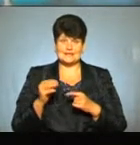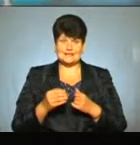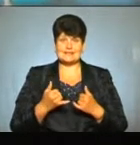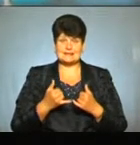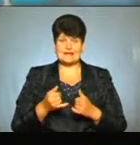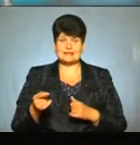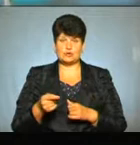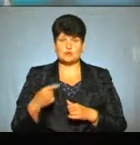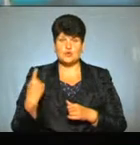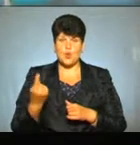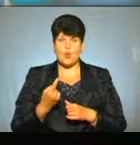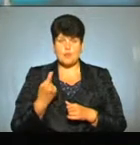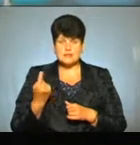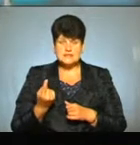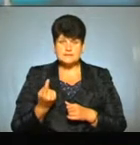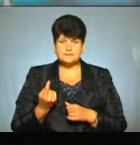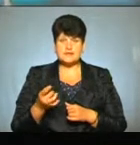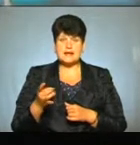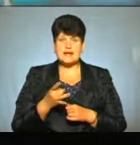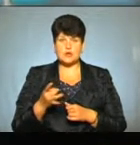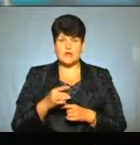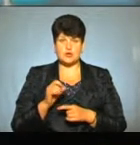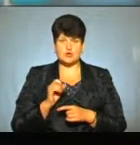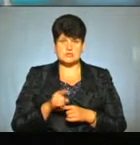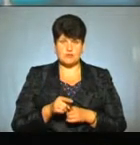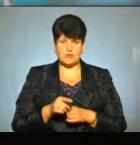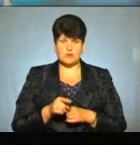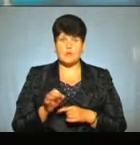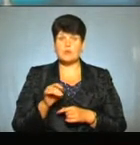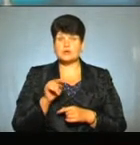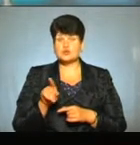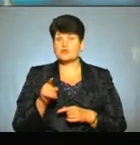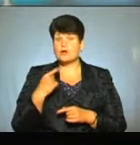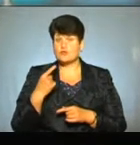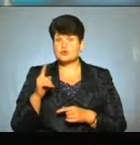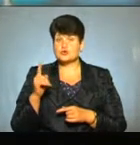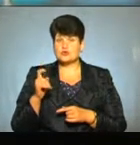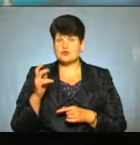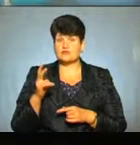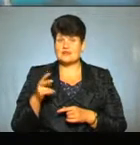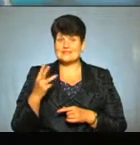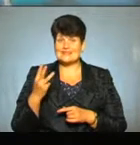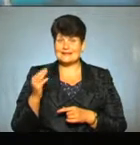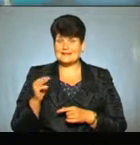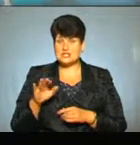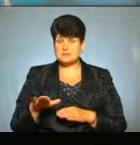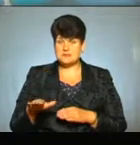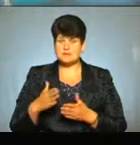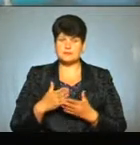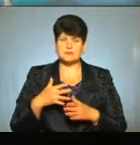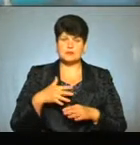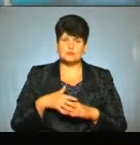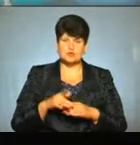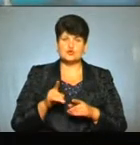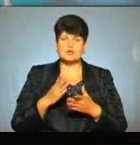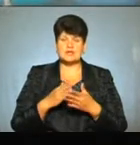для Тернопільської області регіонального замовлення. Про те, що ви говорите, 123 тисячі місць, ми маємо